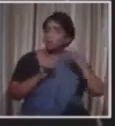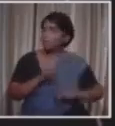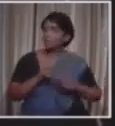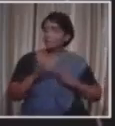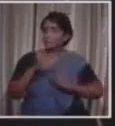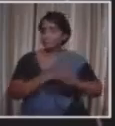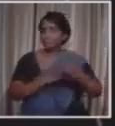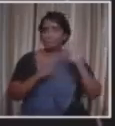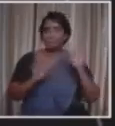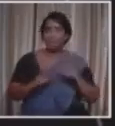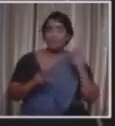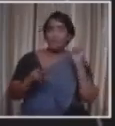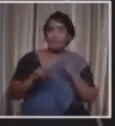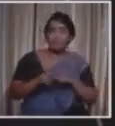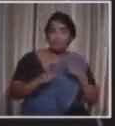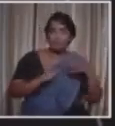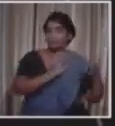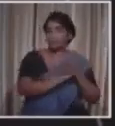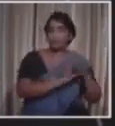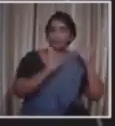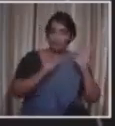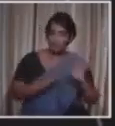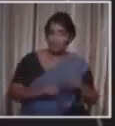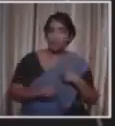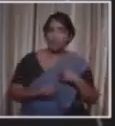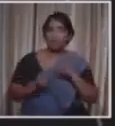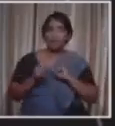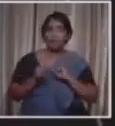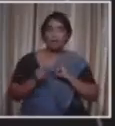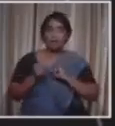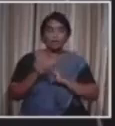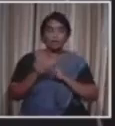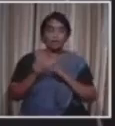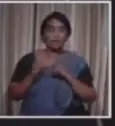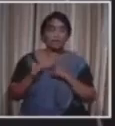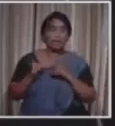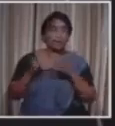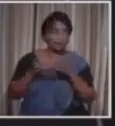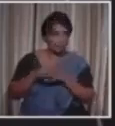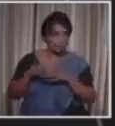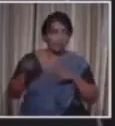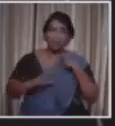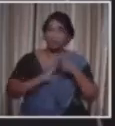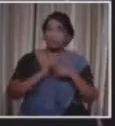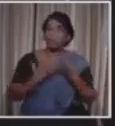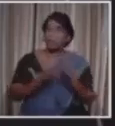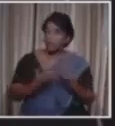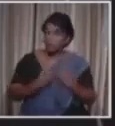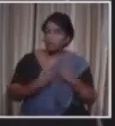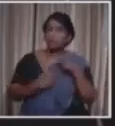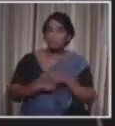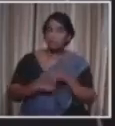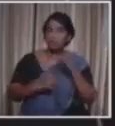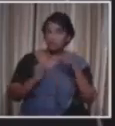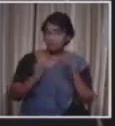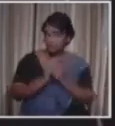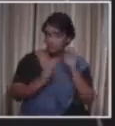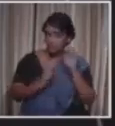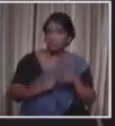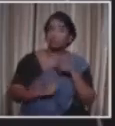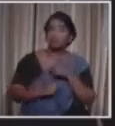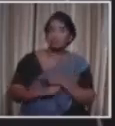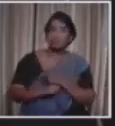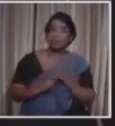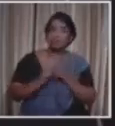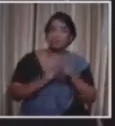නැතුව යාළුවගේ පැත්ත ගන්න නැතුව සුනිත්‍ය බලශක්ති අධිකාරිය පැත්තෙන් රටේ අවශ්‍යතාවය පැත්තෙන් අපි යම් දෙයක් වෙන්නකොට එතුමාට